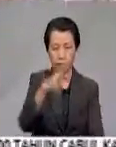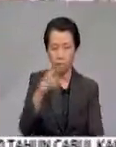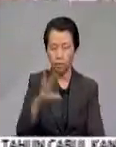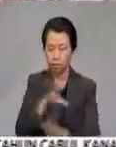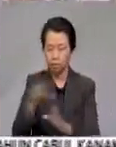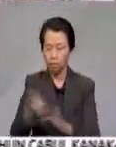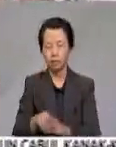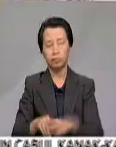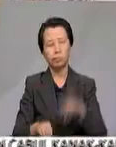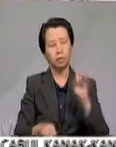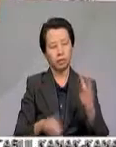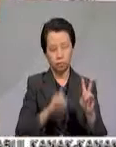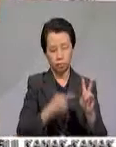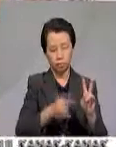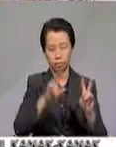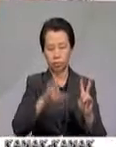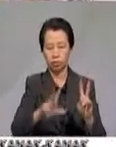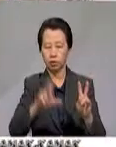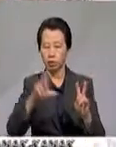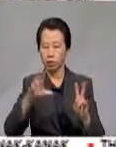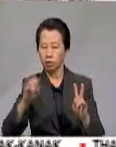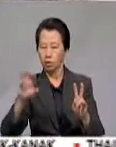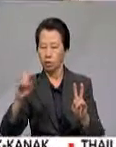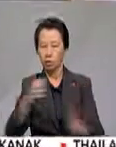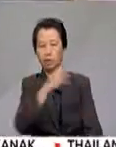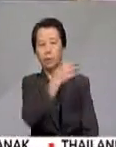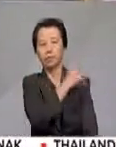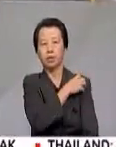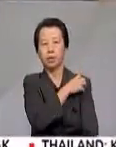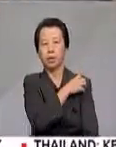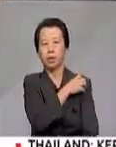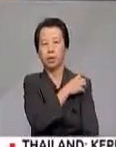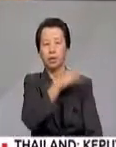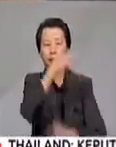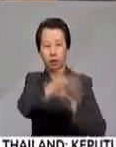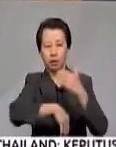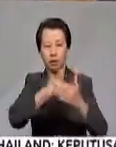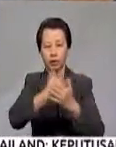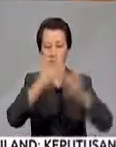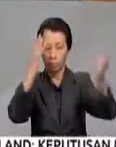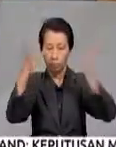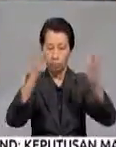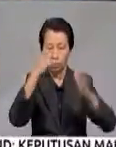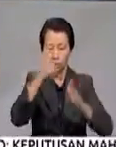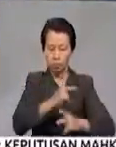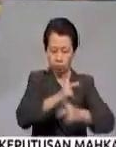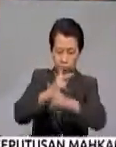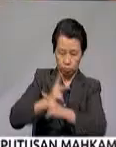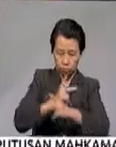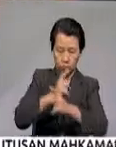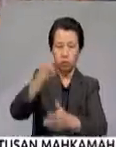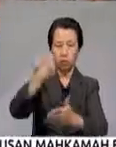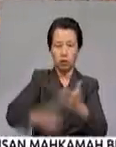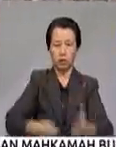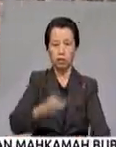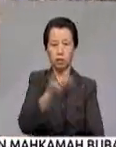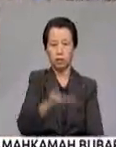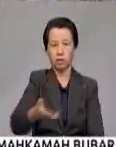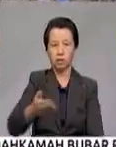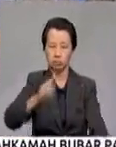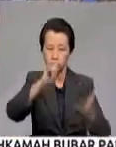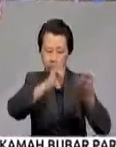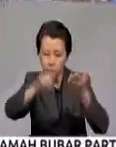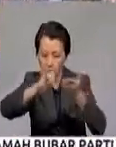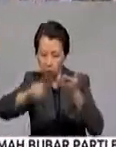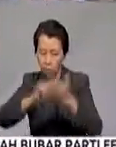melibatkan seramai 2,300 pegawai penguat kuasa di seluruh negara bagi mengawal harga barangan.